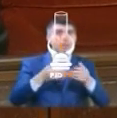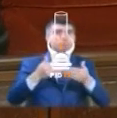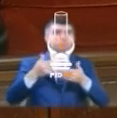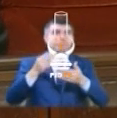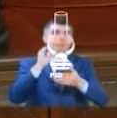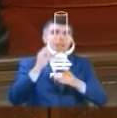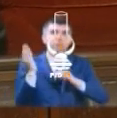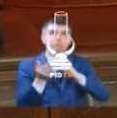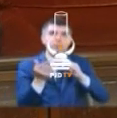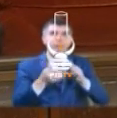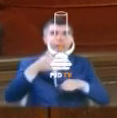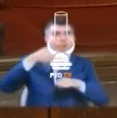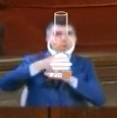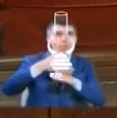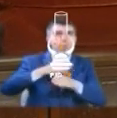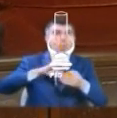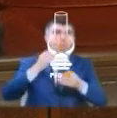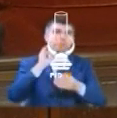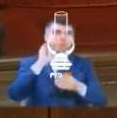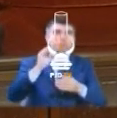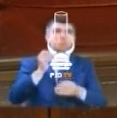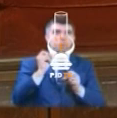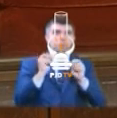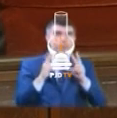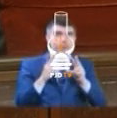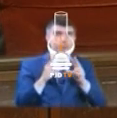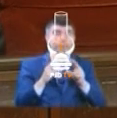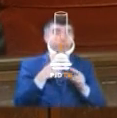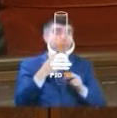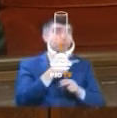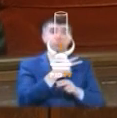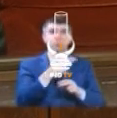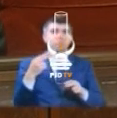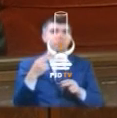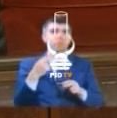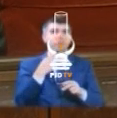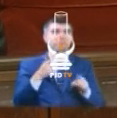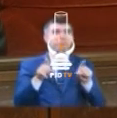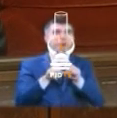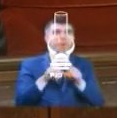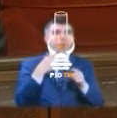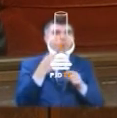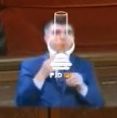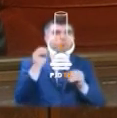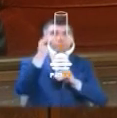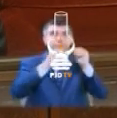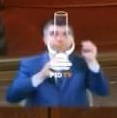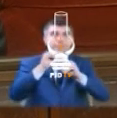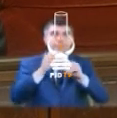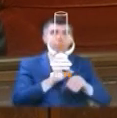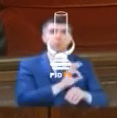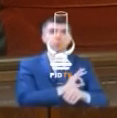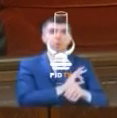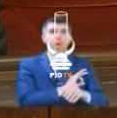المشروع الاستثماري، وبطبيعة الحال بلا ما يكون على حساب المدينة التاريخية الموقع الأثري المزامة، يعني أنه